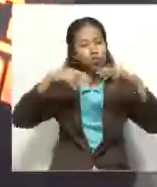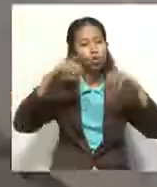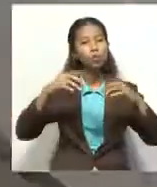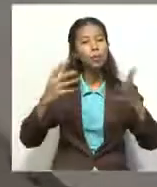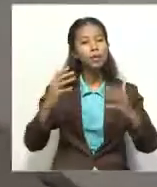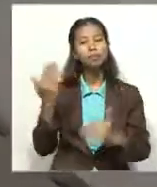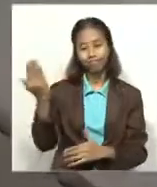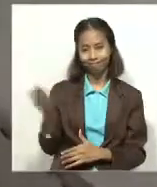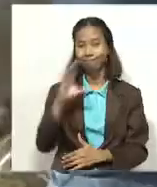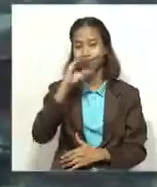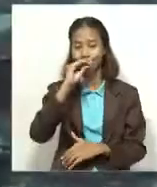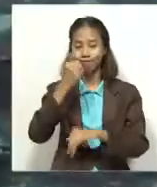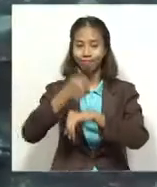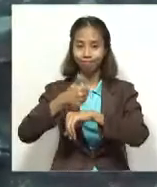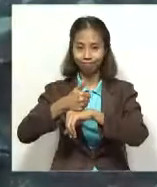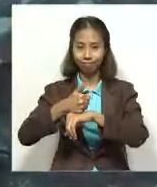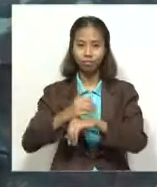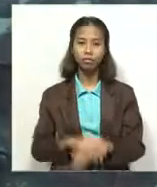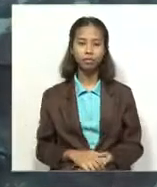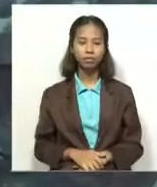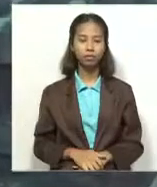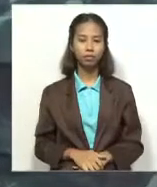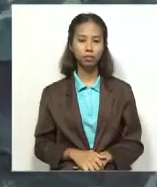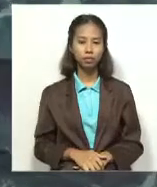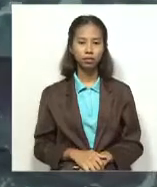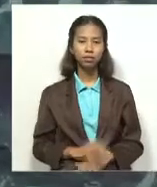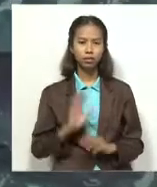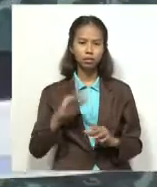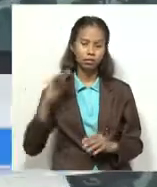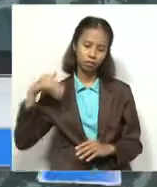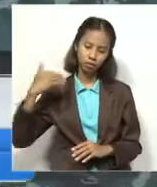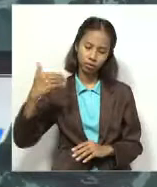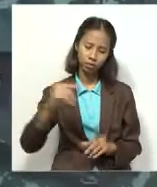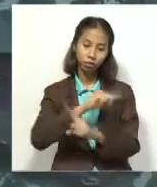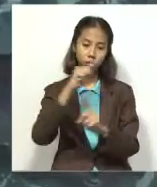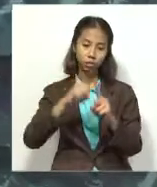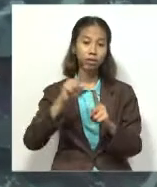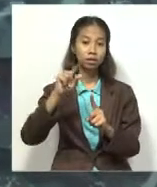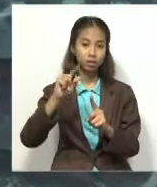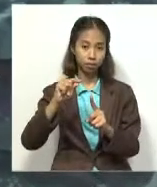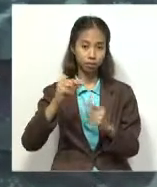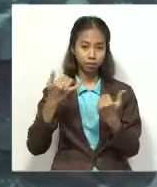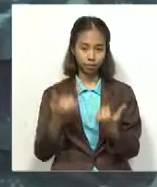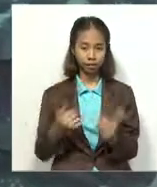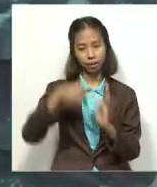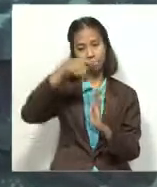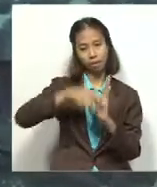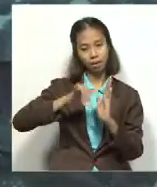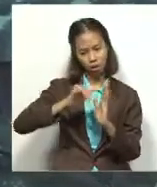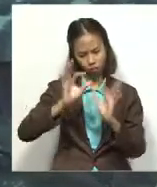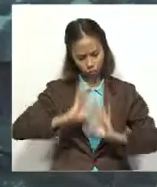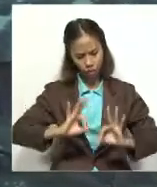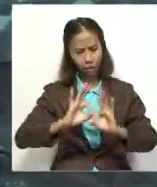ดิ์ค่ะ นะครับแต่อย่างไรก็ตามนะครับจนถึงวันที่20จังหวัดพะเยาของเราก็ยังประกาศนะครับให้เฝ้า